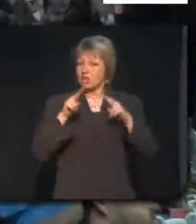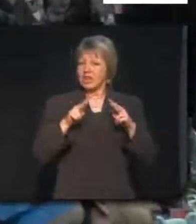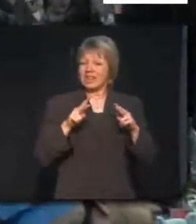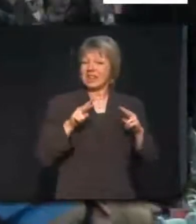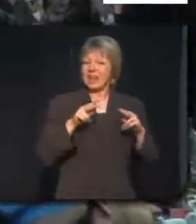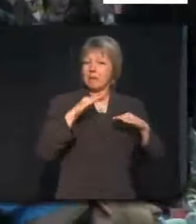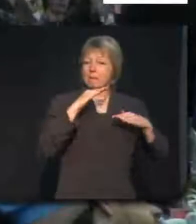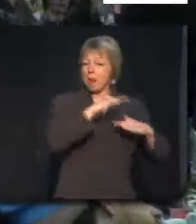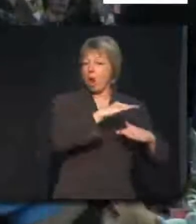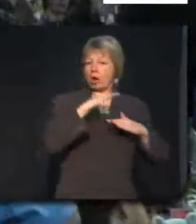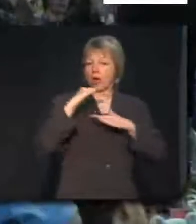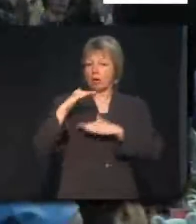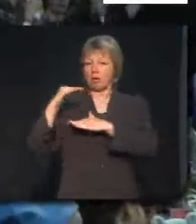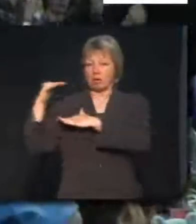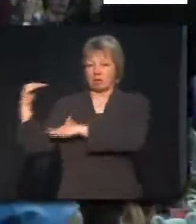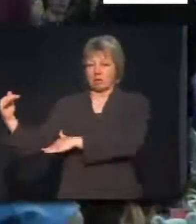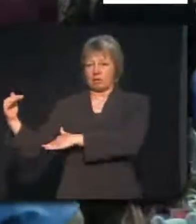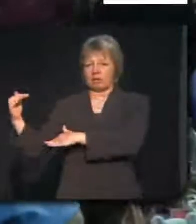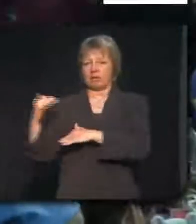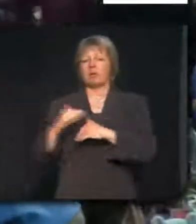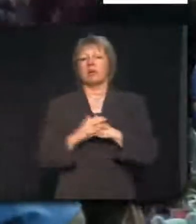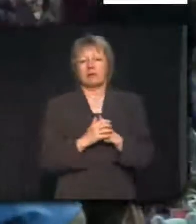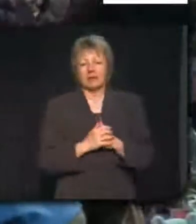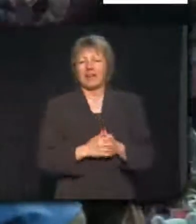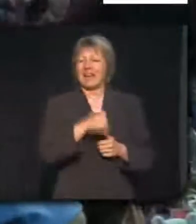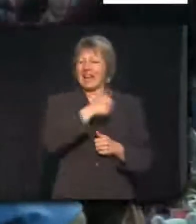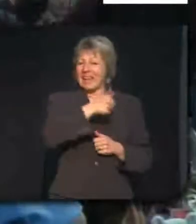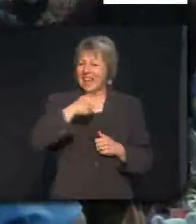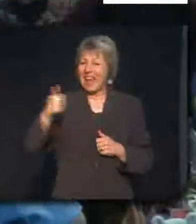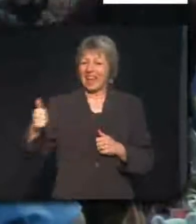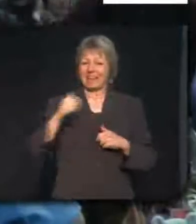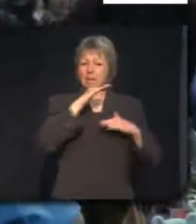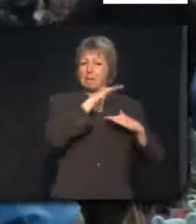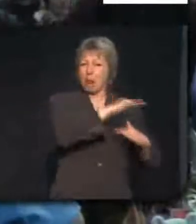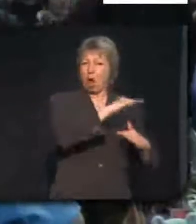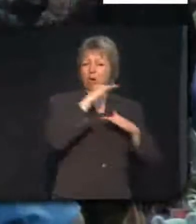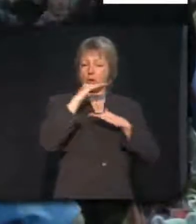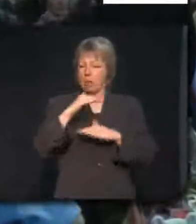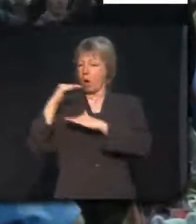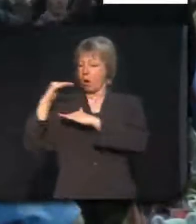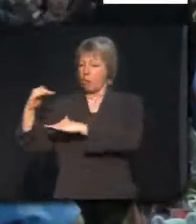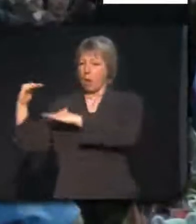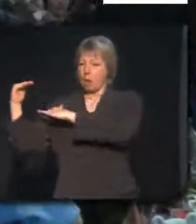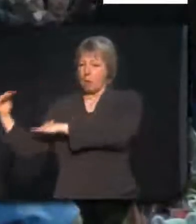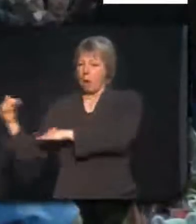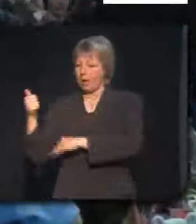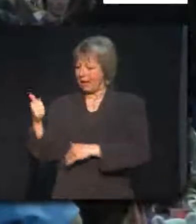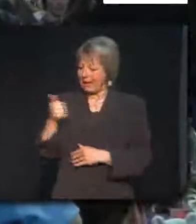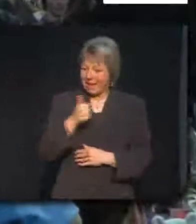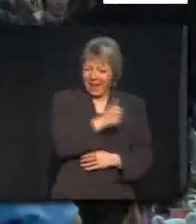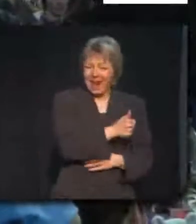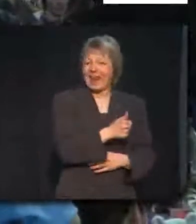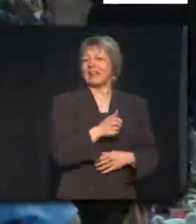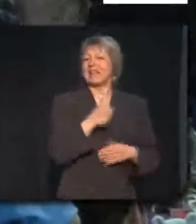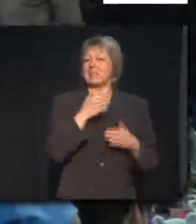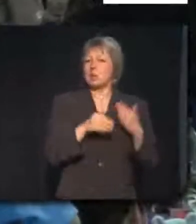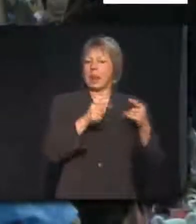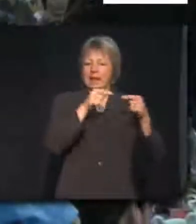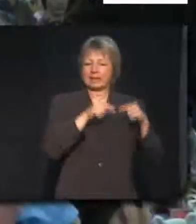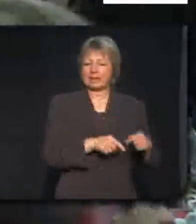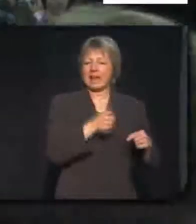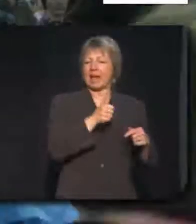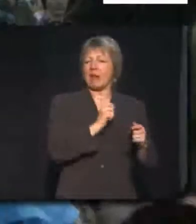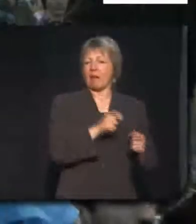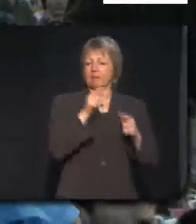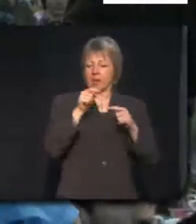ja und das in jedem Block ist es so dass in jedem Block am Ende nur ein anderer rauskommt und der noch